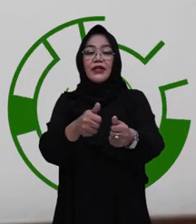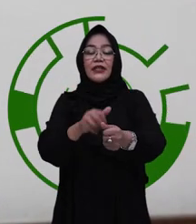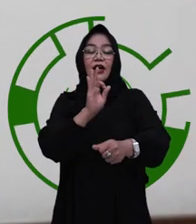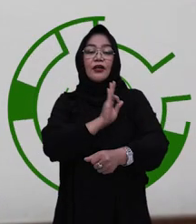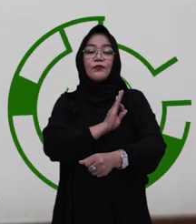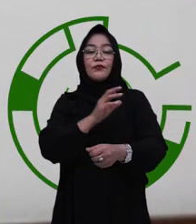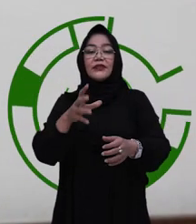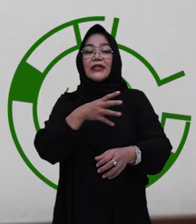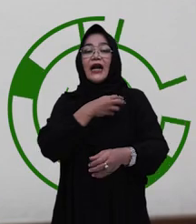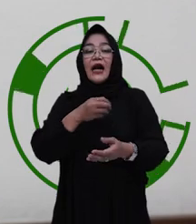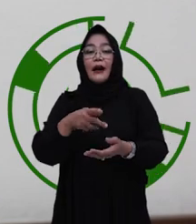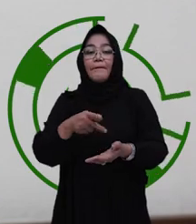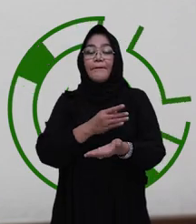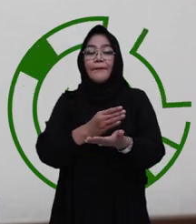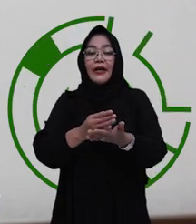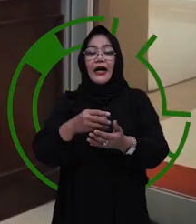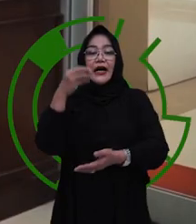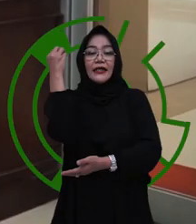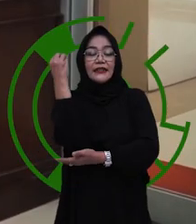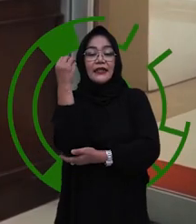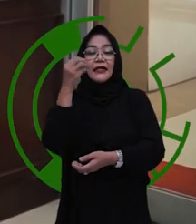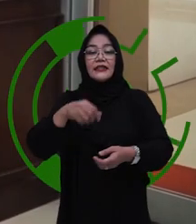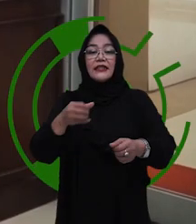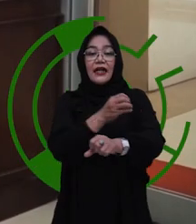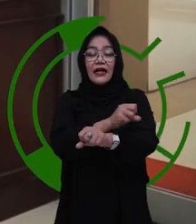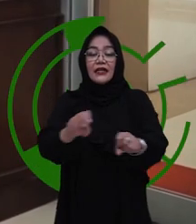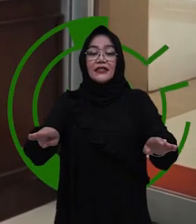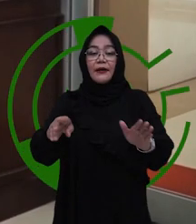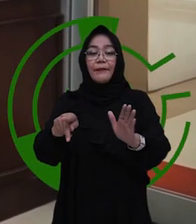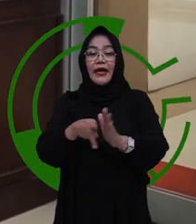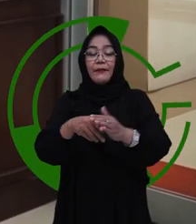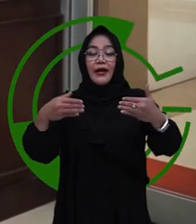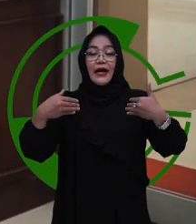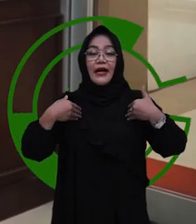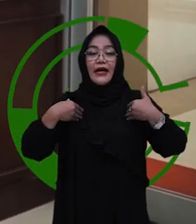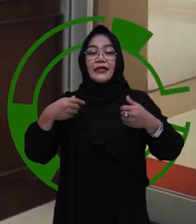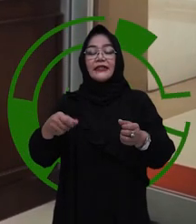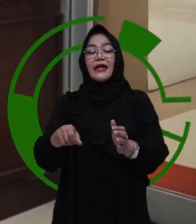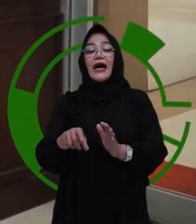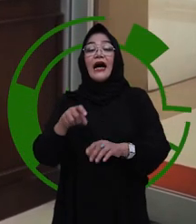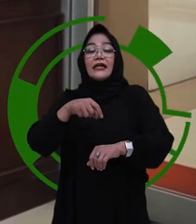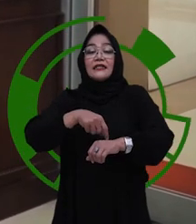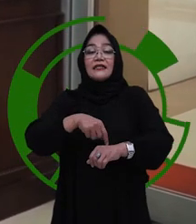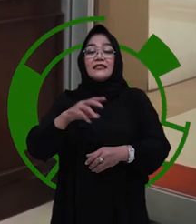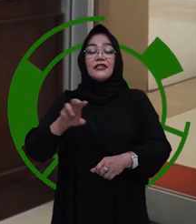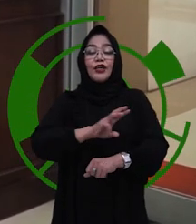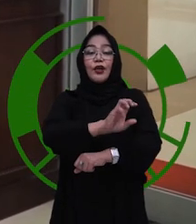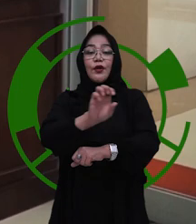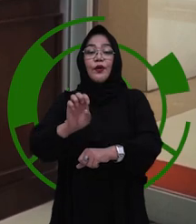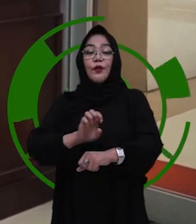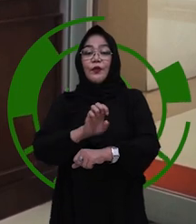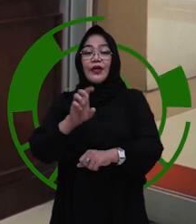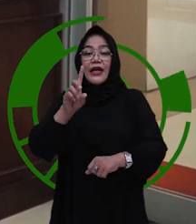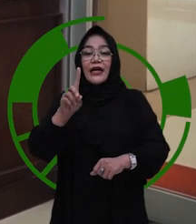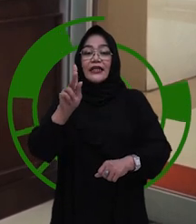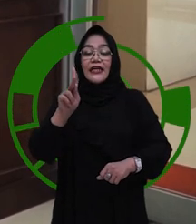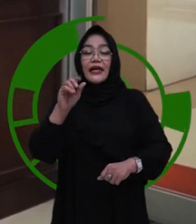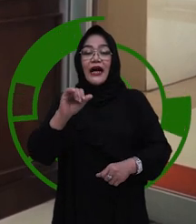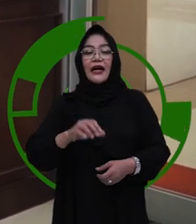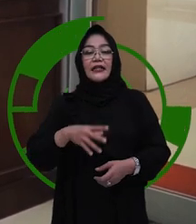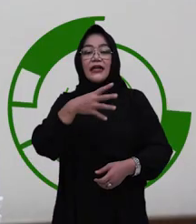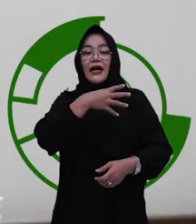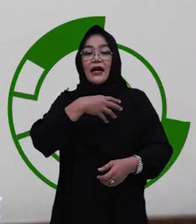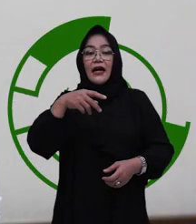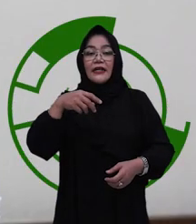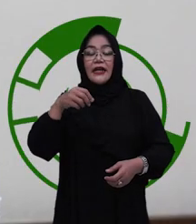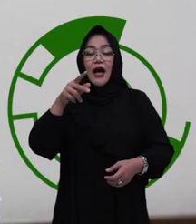tugas Pengadilan Tinggi DKI Jakarta sebagai penyelenggara kekuasaan kehakiman di wilayah DKI Jakarta dan